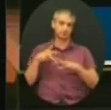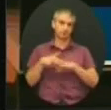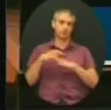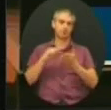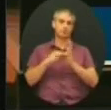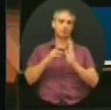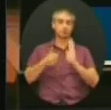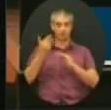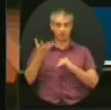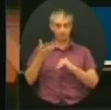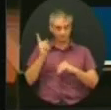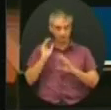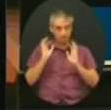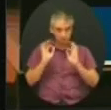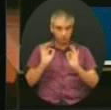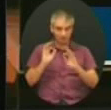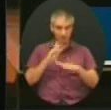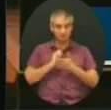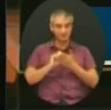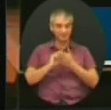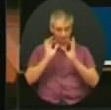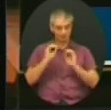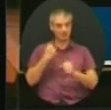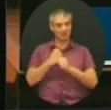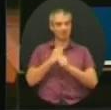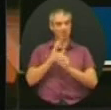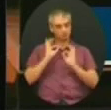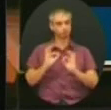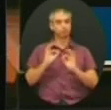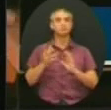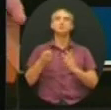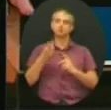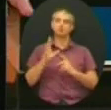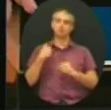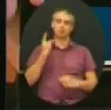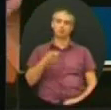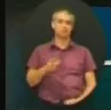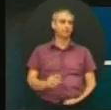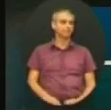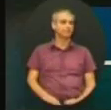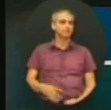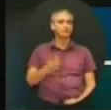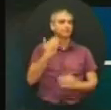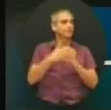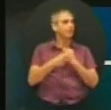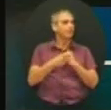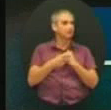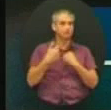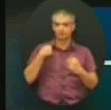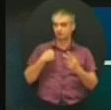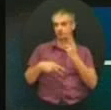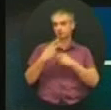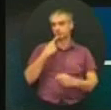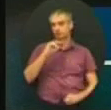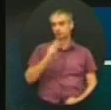מדיניות של שר. ועל מנת שהמשרד באמת יעבוד וייצא לפועל דברים, זה מה שאנחנו צריכים. תחזית אחרונה שלך, מאיר כהן. אני חוזר